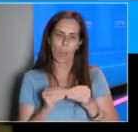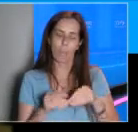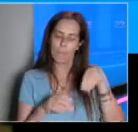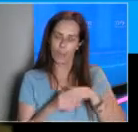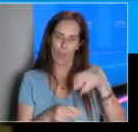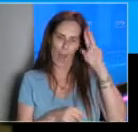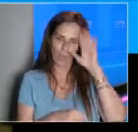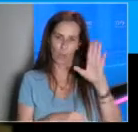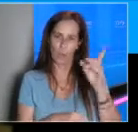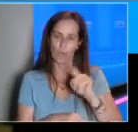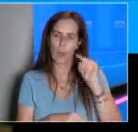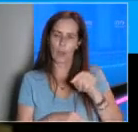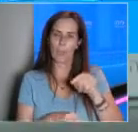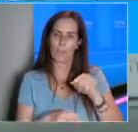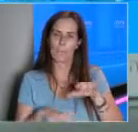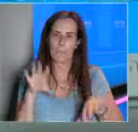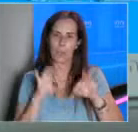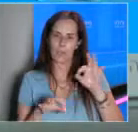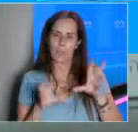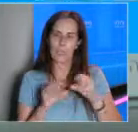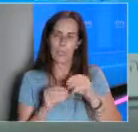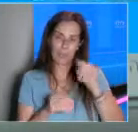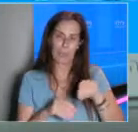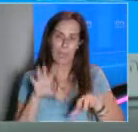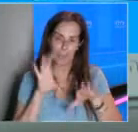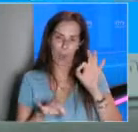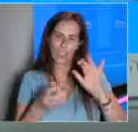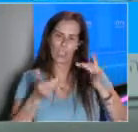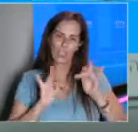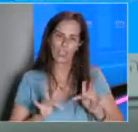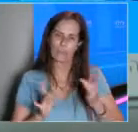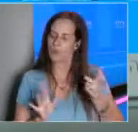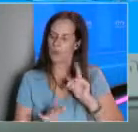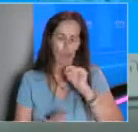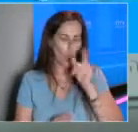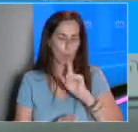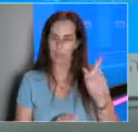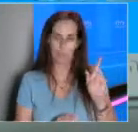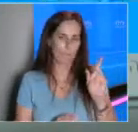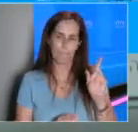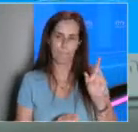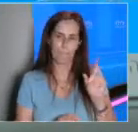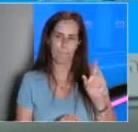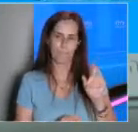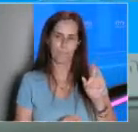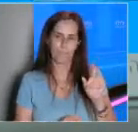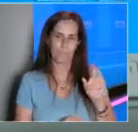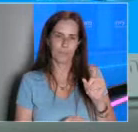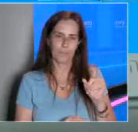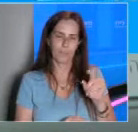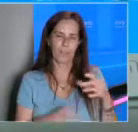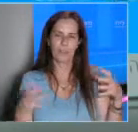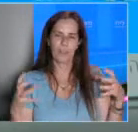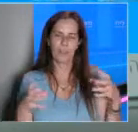בתוך הליכוד, ולא להגיע למערכת בחירות, אם מגיעים למערכת בחירות, עם ליכוד מפורק, ואתה יודע, עם